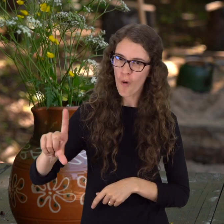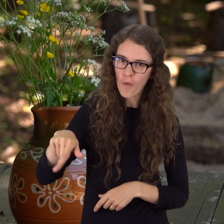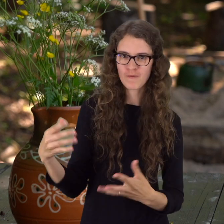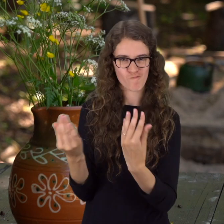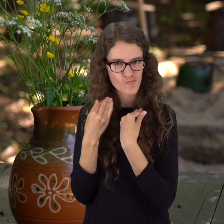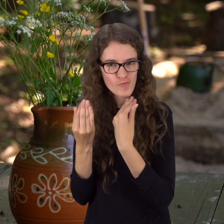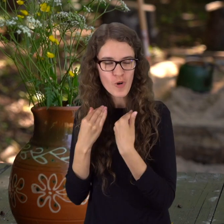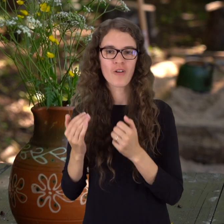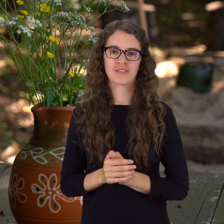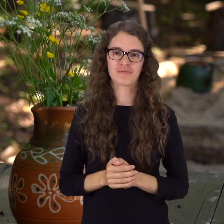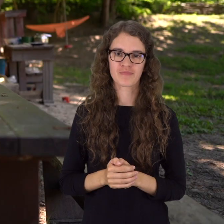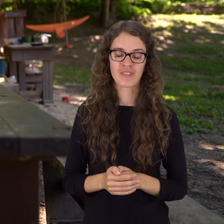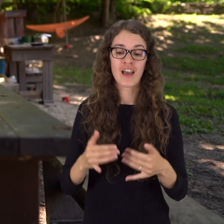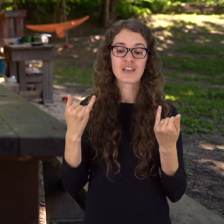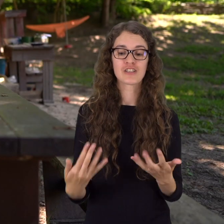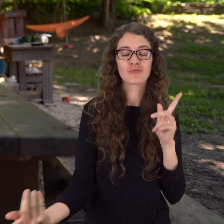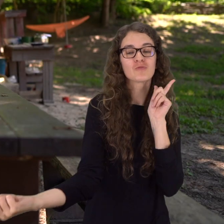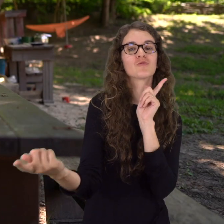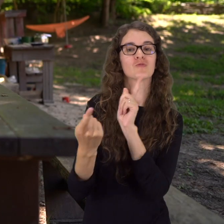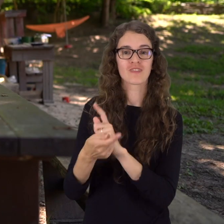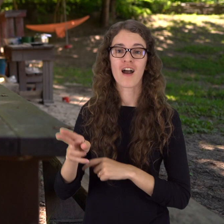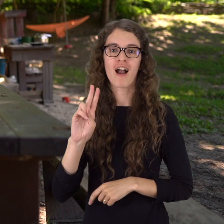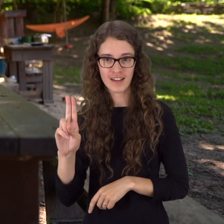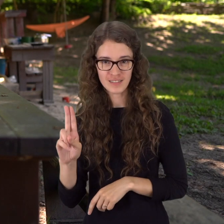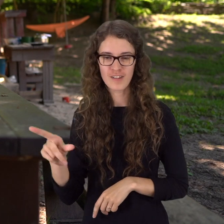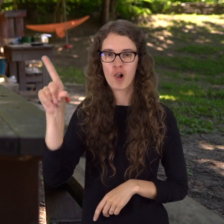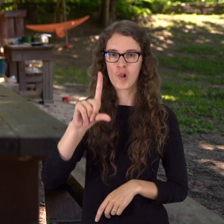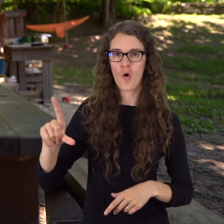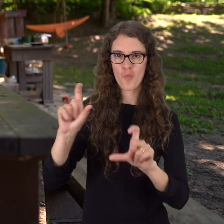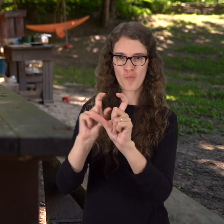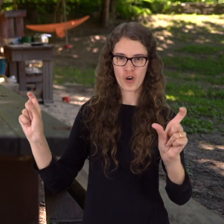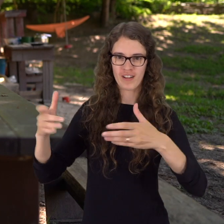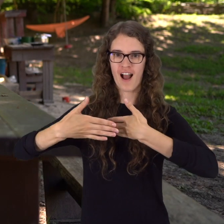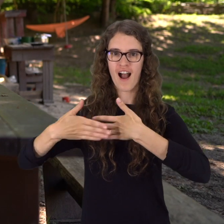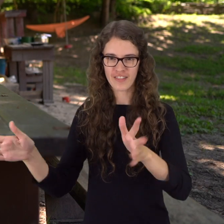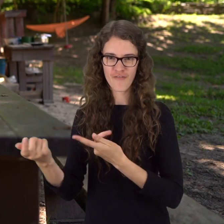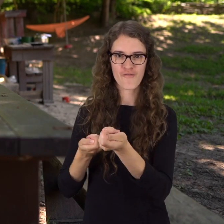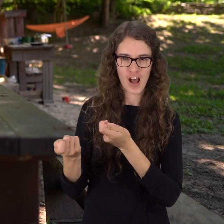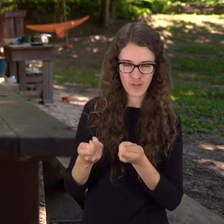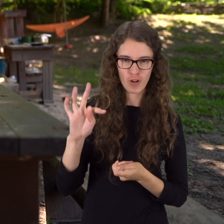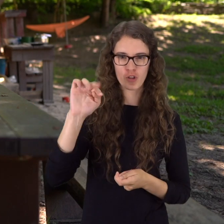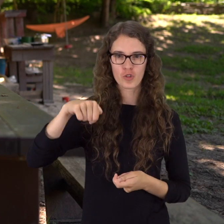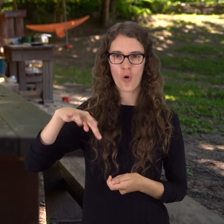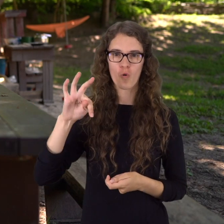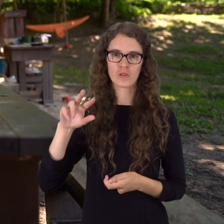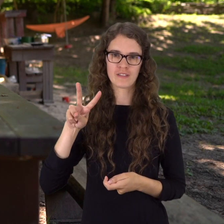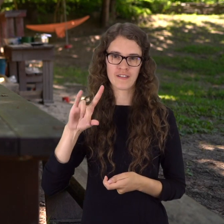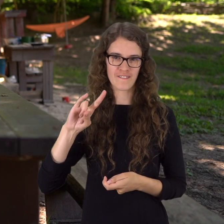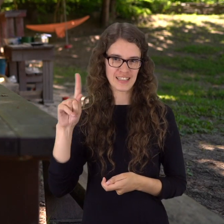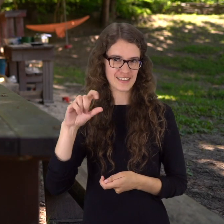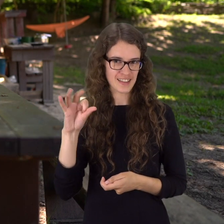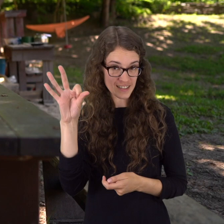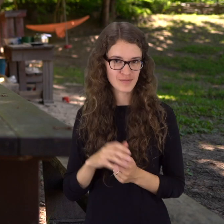pamokos taip pat vyksta po atviru dangumi. Šiandien keliaujame pasikalbėti su lauko mokyklos vadovu Tautvidu Kazlausku apie gryno